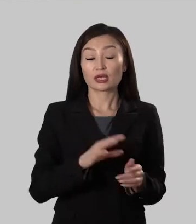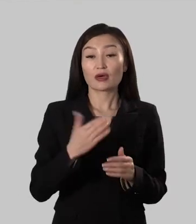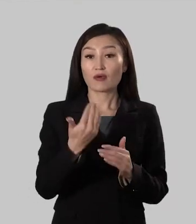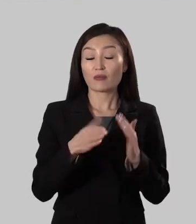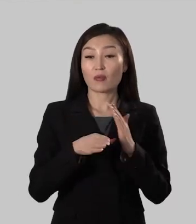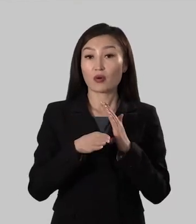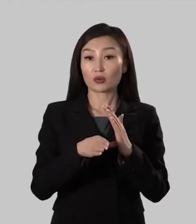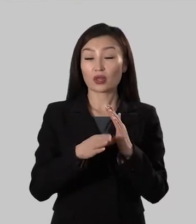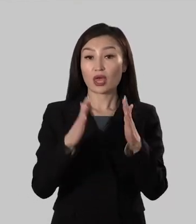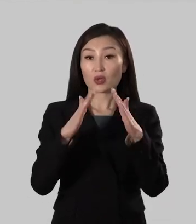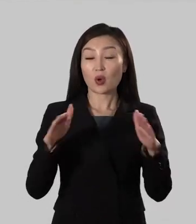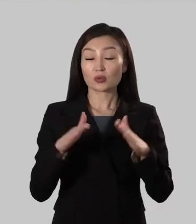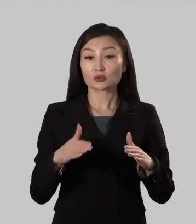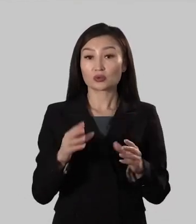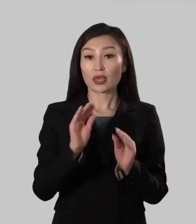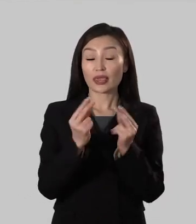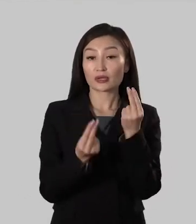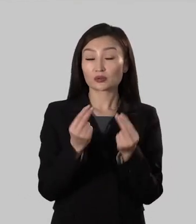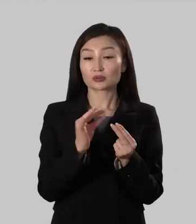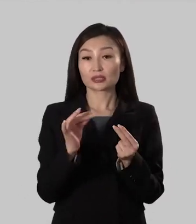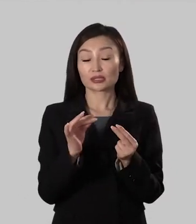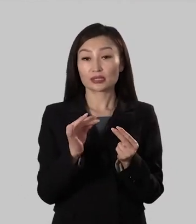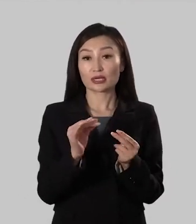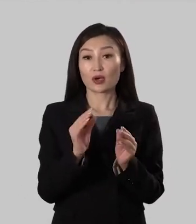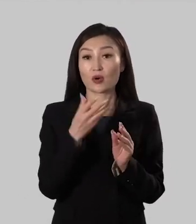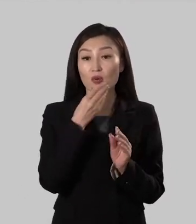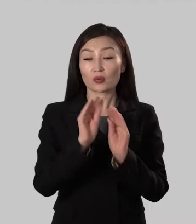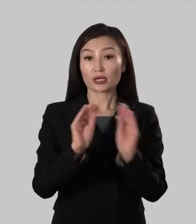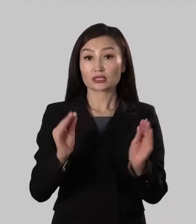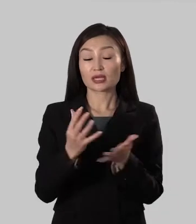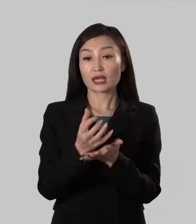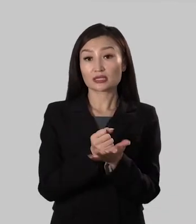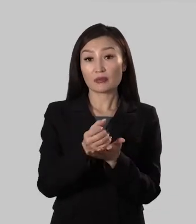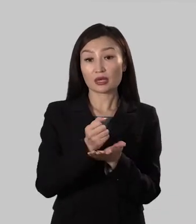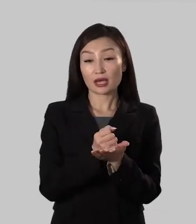елочные игрушки и новогодние украшения. Собирайте